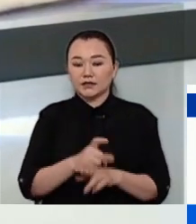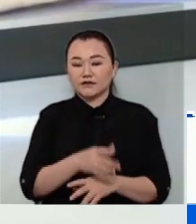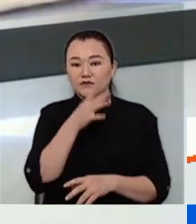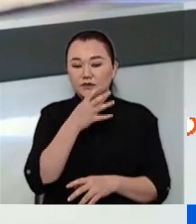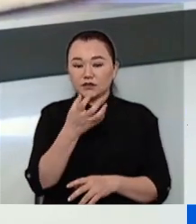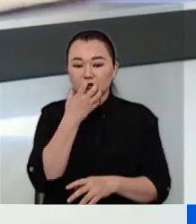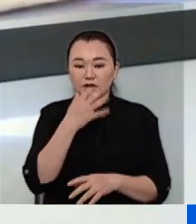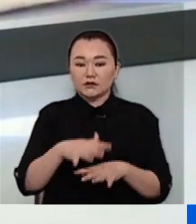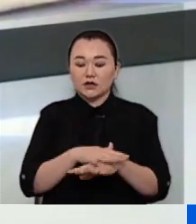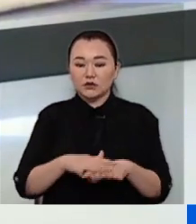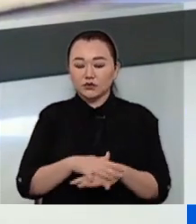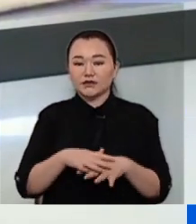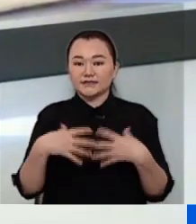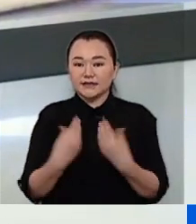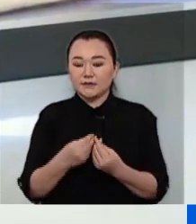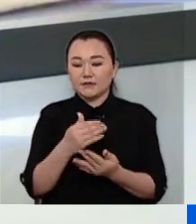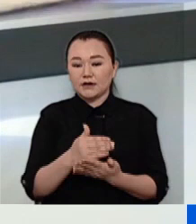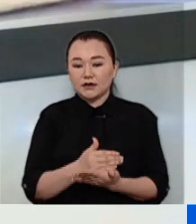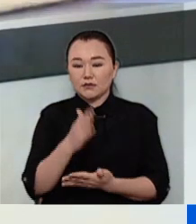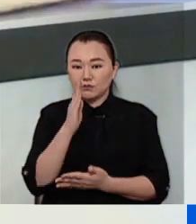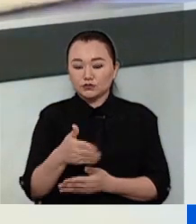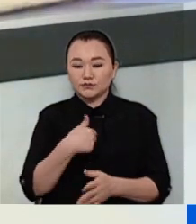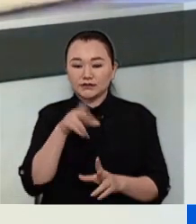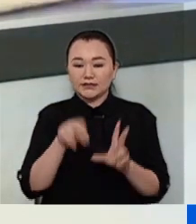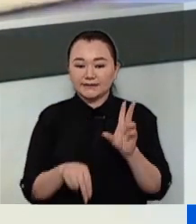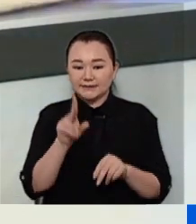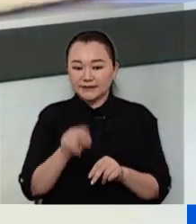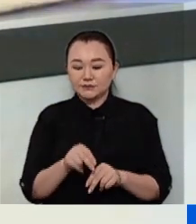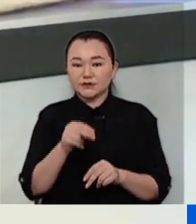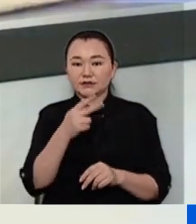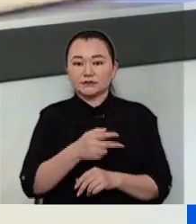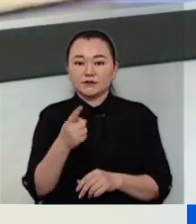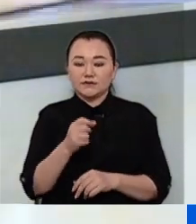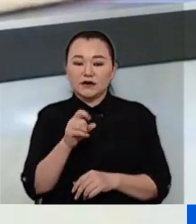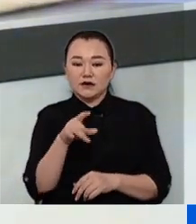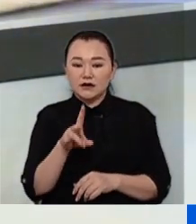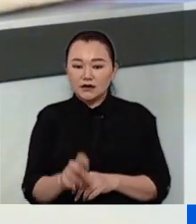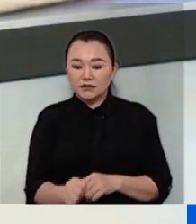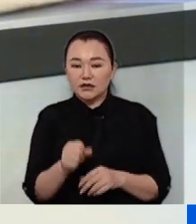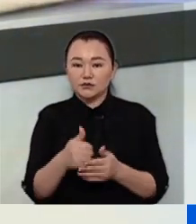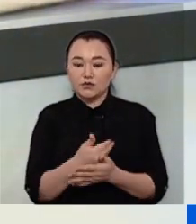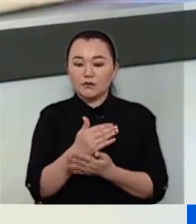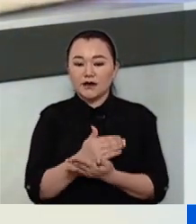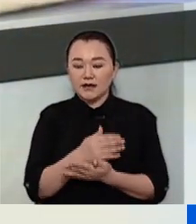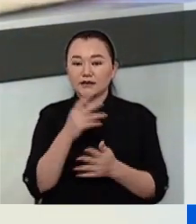жып-жылы халықтық, отбасылық бағдарлама болады деп үміттеніп отырмыз. 31-ші арнаның жаңа жобасын жіберіп алмаңыздар.